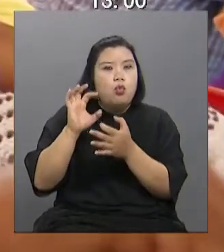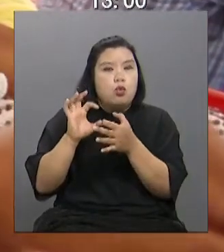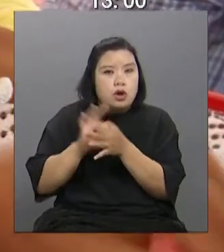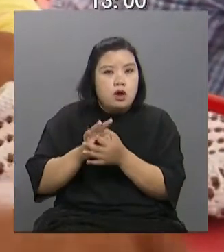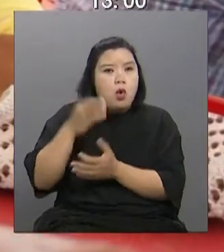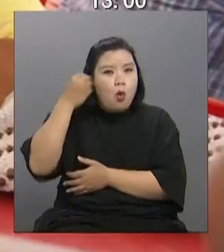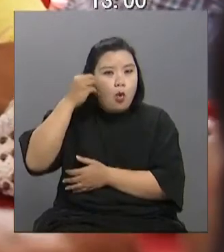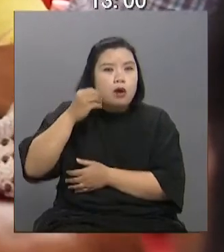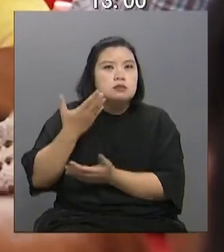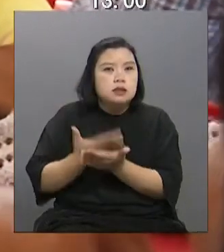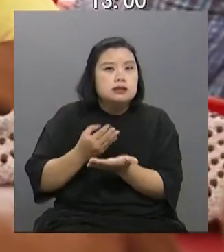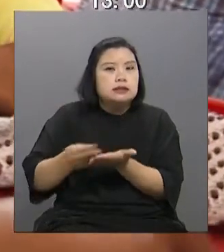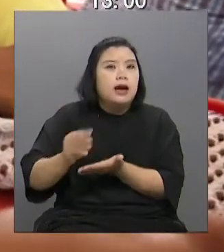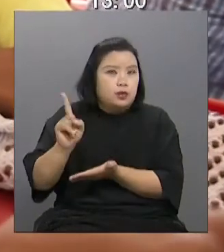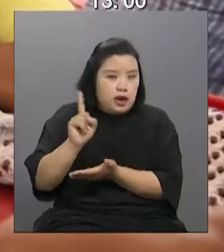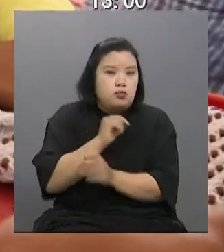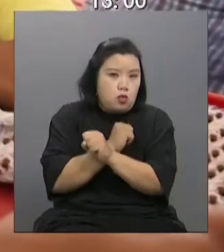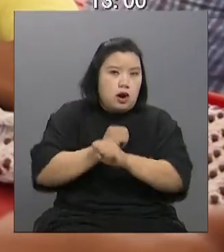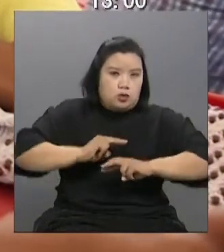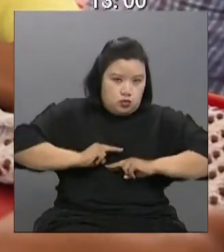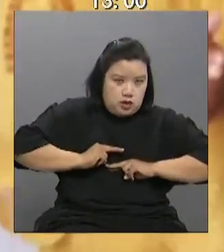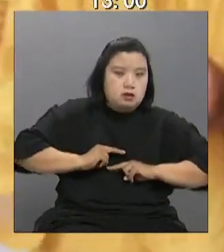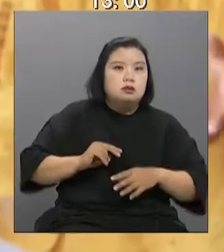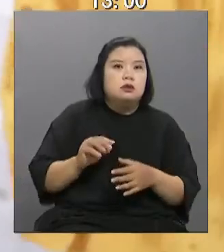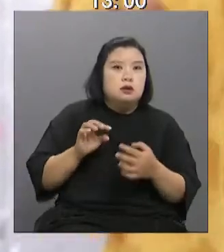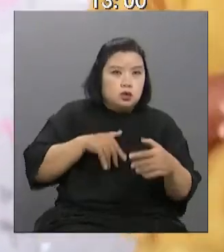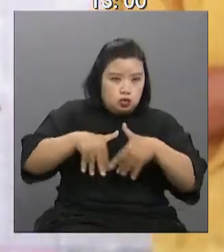วันสร้างภูมิคุ้มกันให้กับครอบครัวและชุม